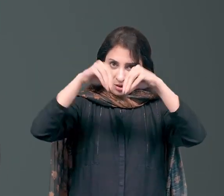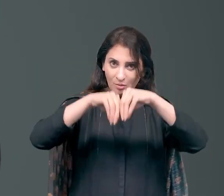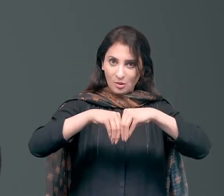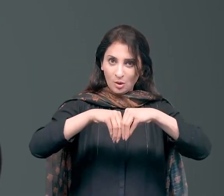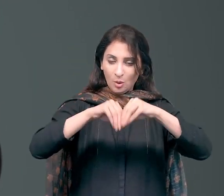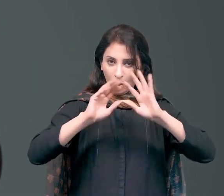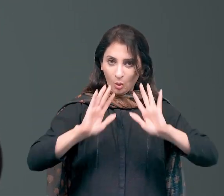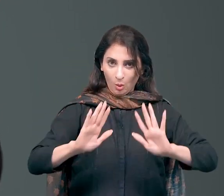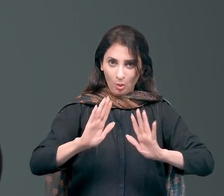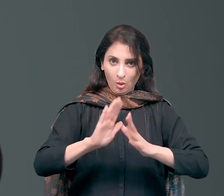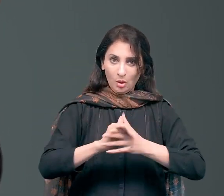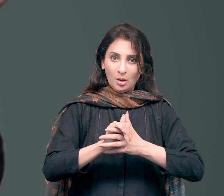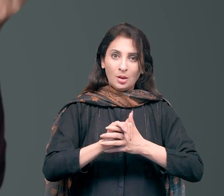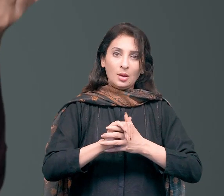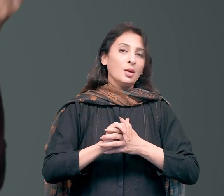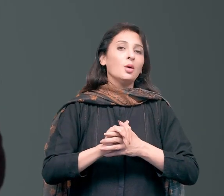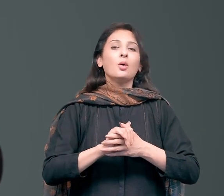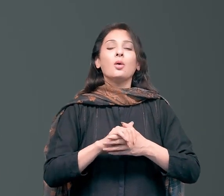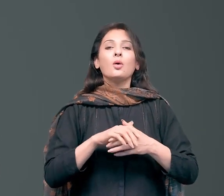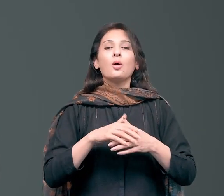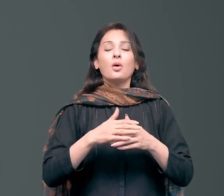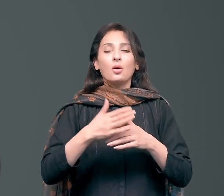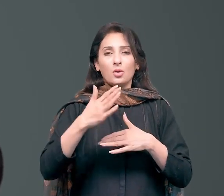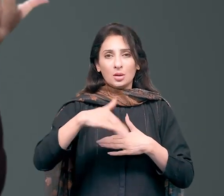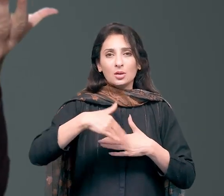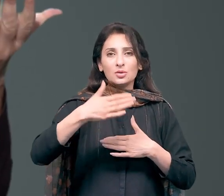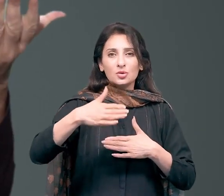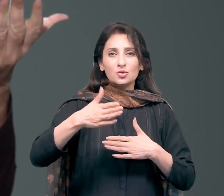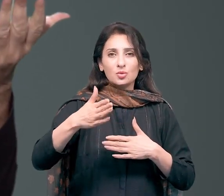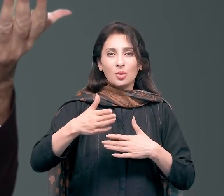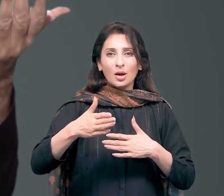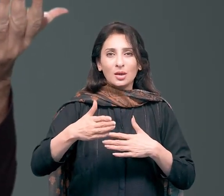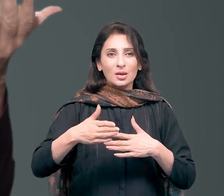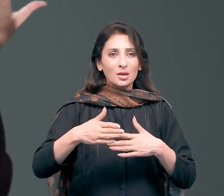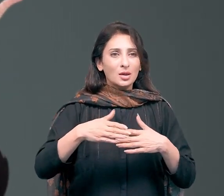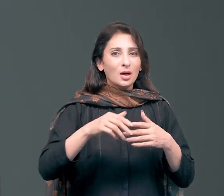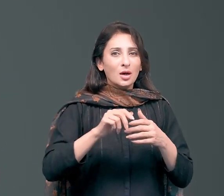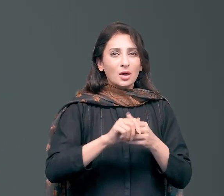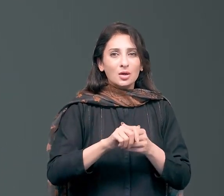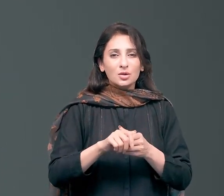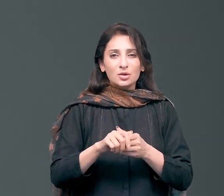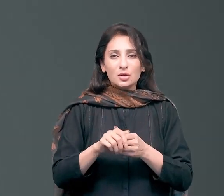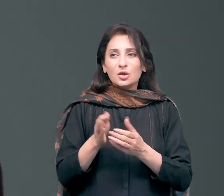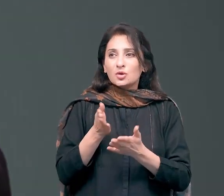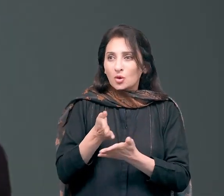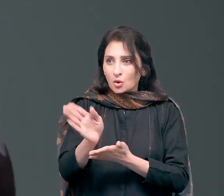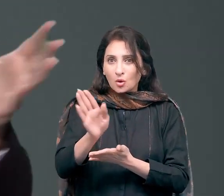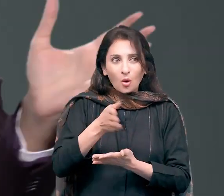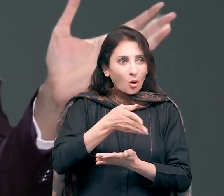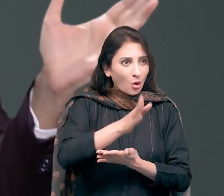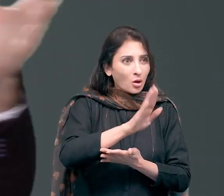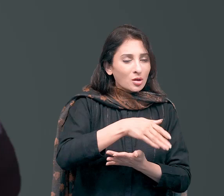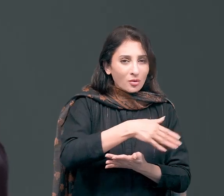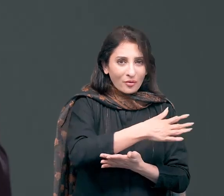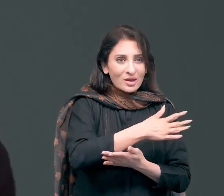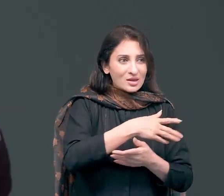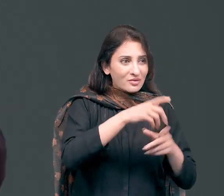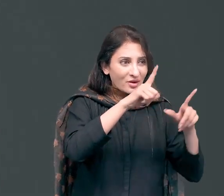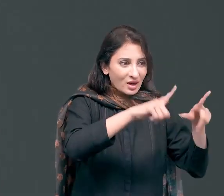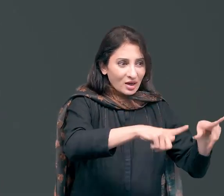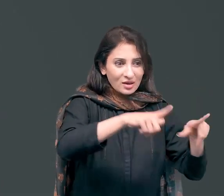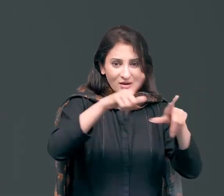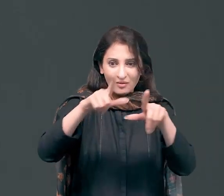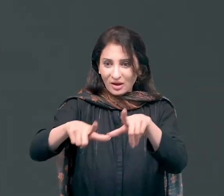صرف 3 بنیادی جو ہیں ڈیفنس کا، کرنسی اور فائنانس کا، یہ ہم دے دیتے ہیں۔ باقی یہ جو زونز